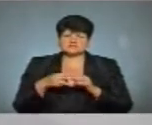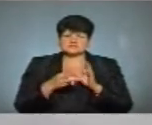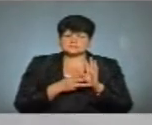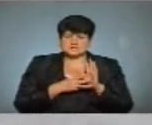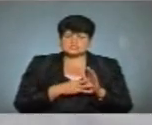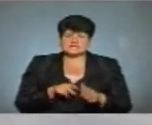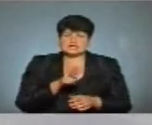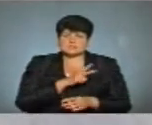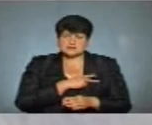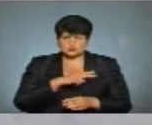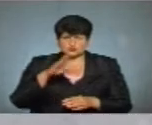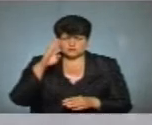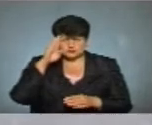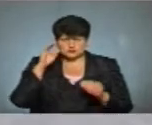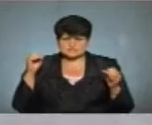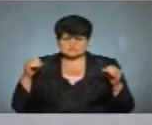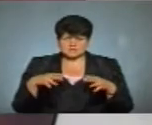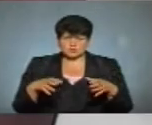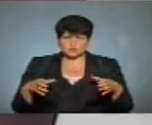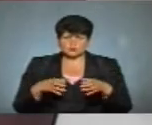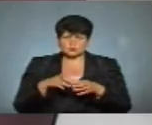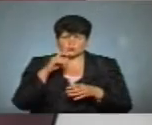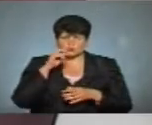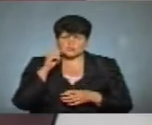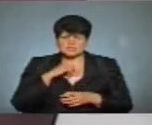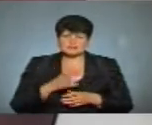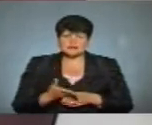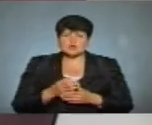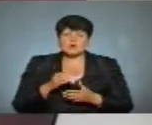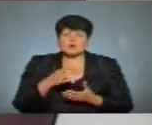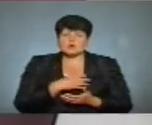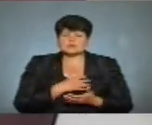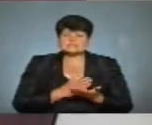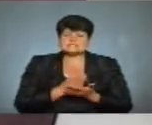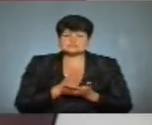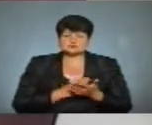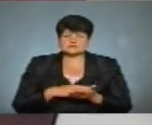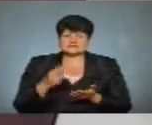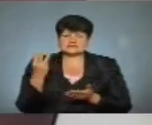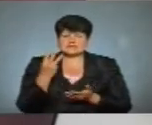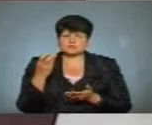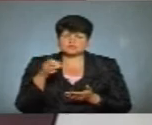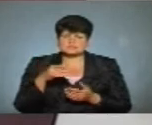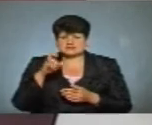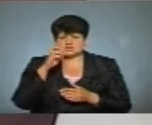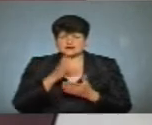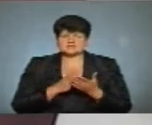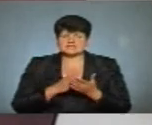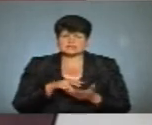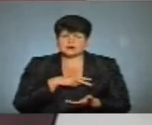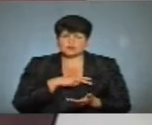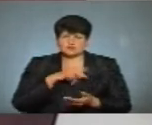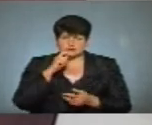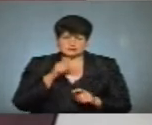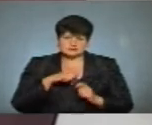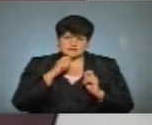Капітан чоловічої збірної України з біатлону. Орден «За заслуги третього ступеня» – це державна нагорода України, яку вручає президент